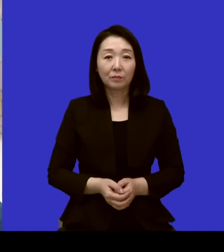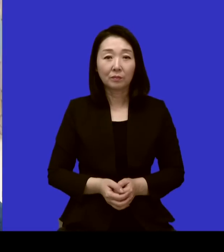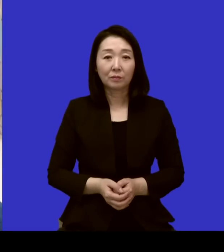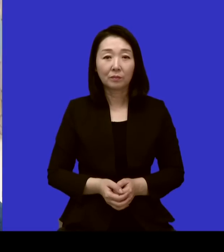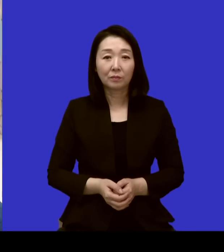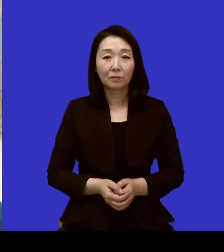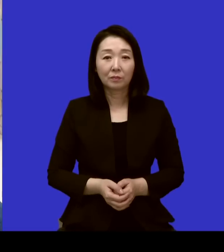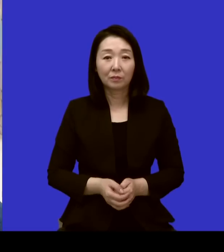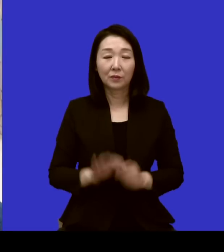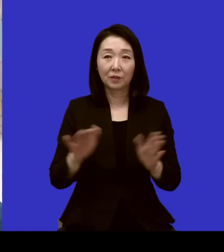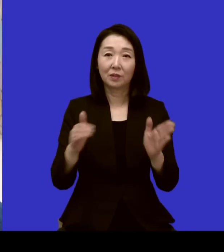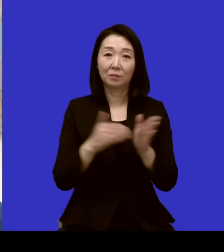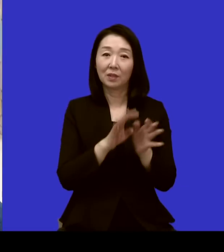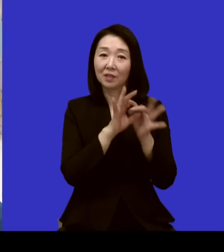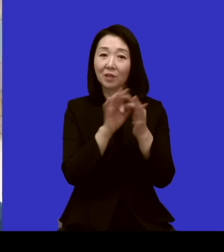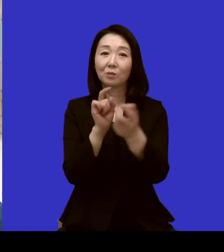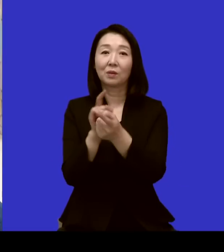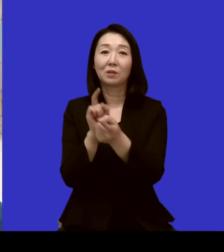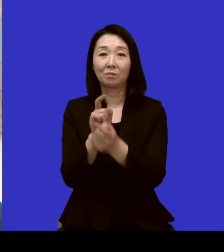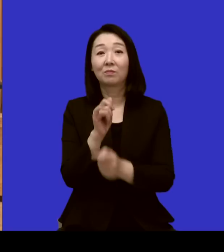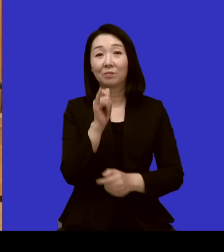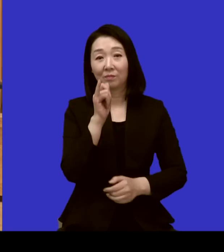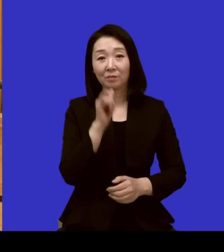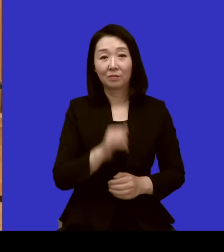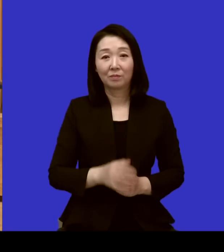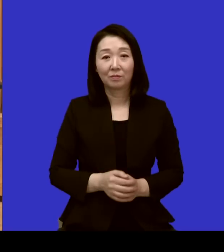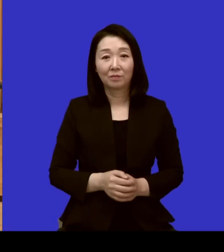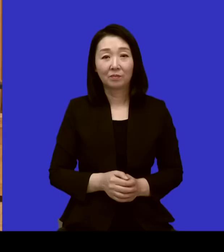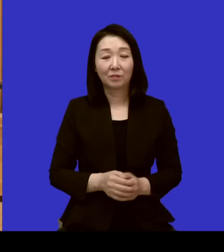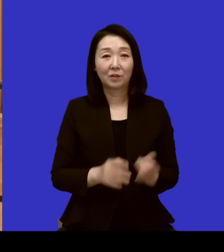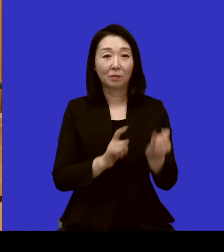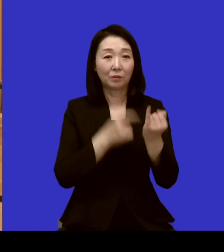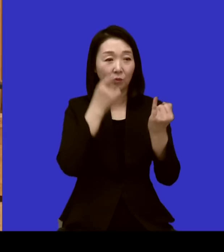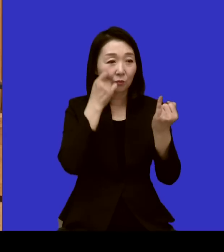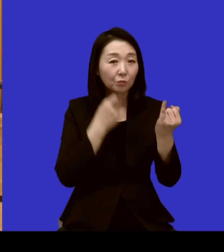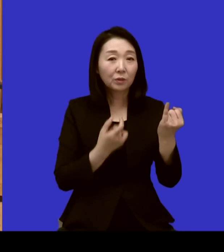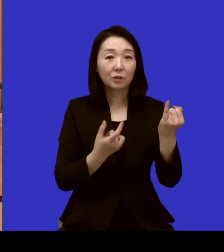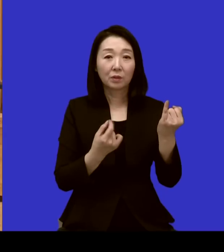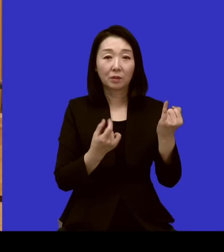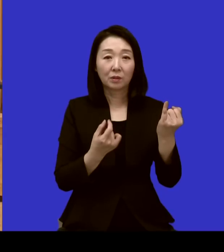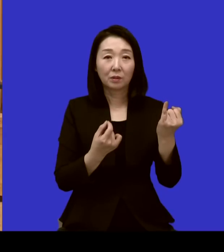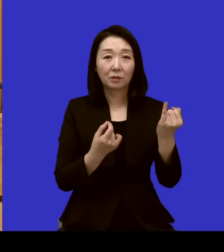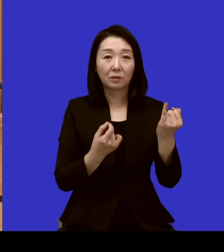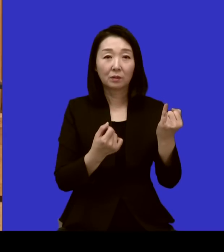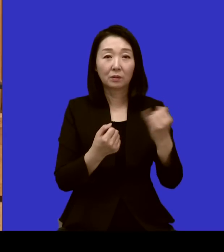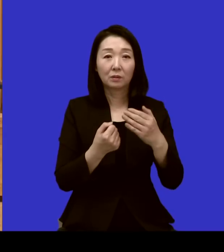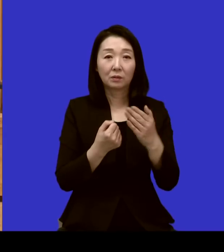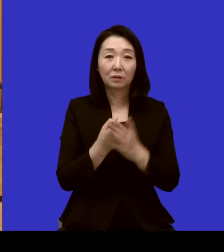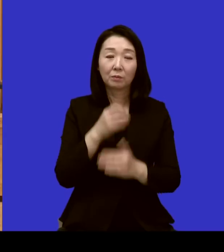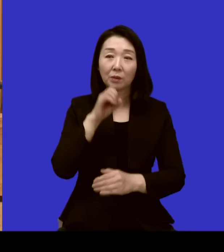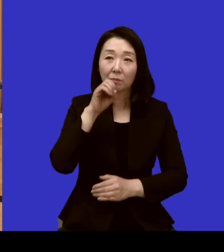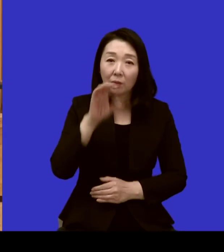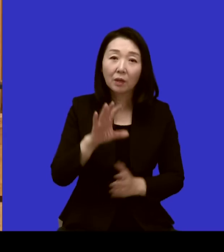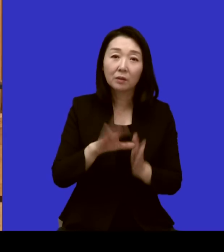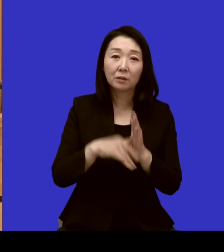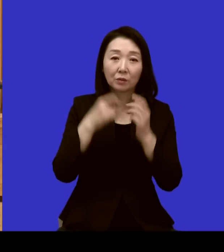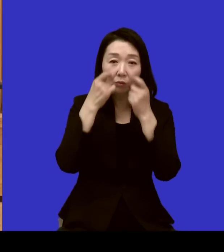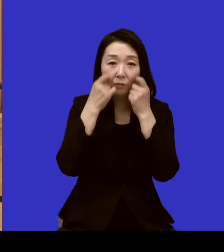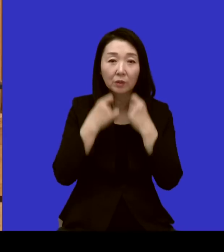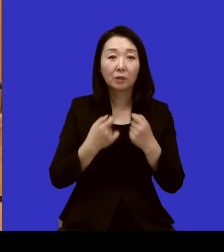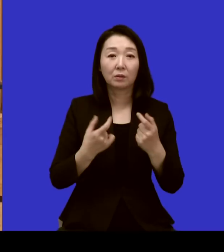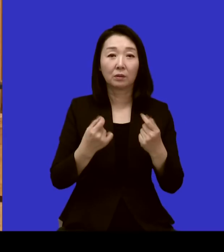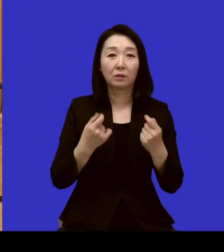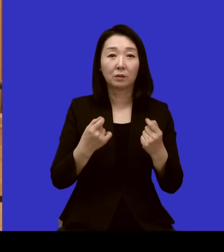그게 지금까지 이어져 온 시간. 그 친구도 아마 눈물이 나올 것 같으니까 네. 그것을 이제 입을 열는 순간 눈물이 터질까봐